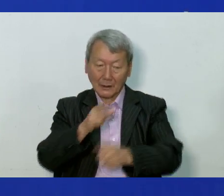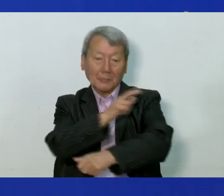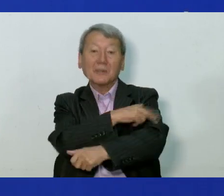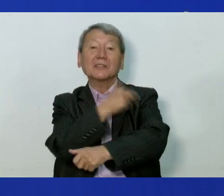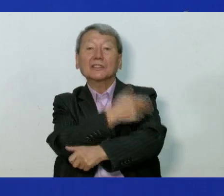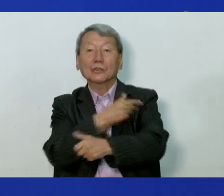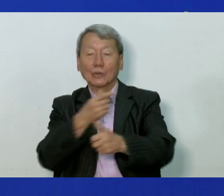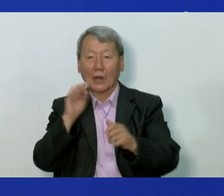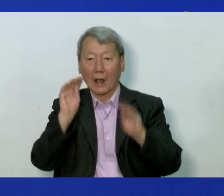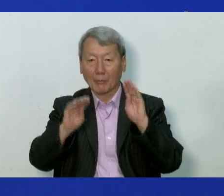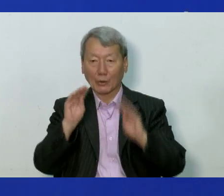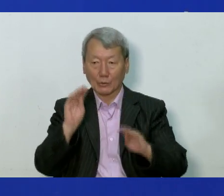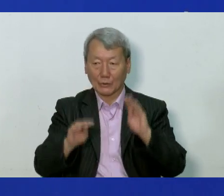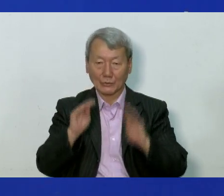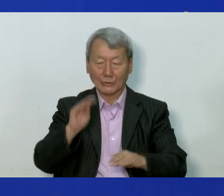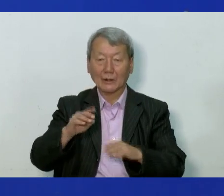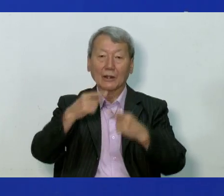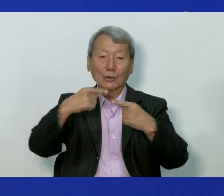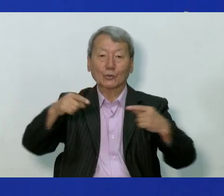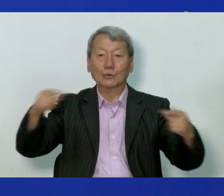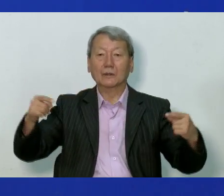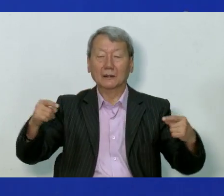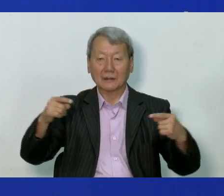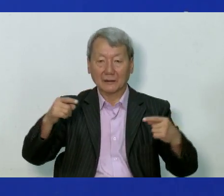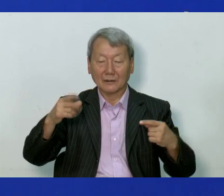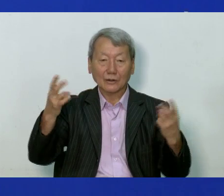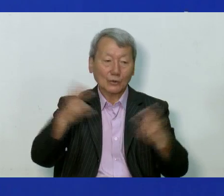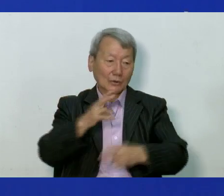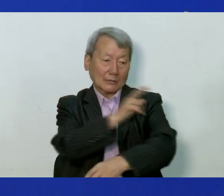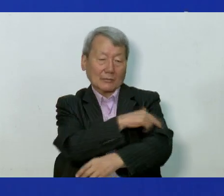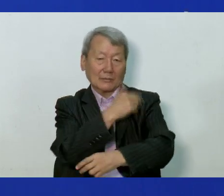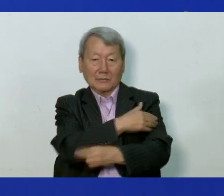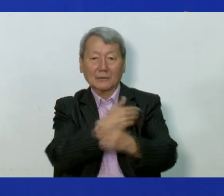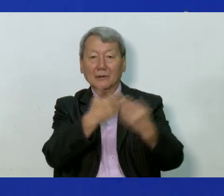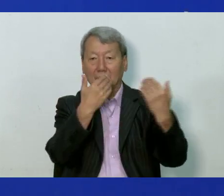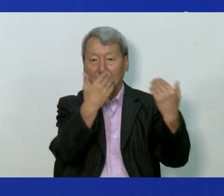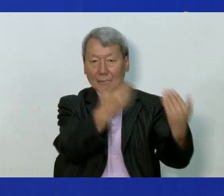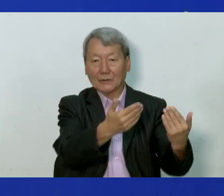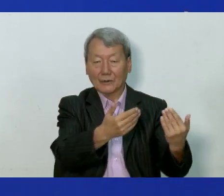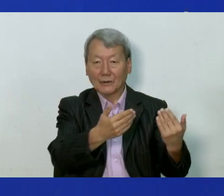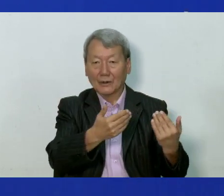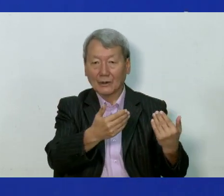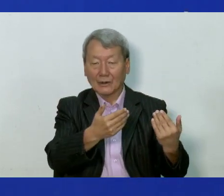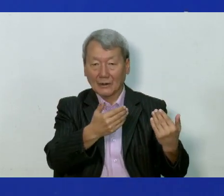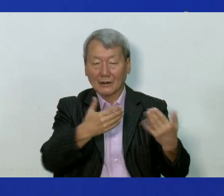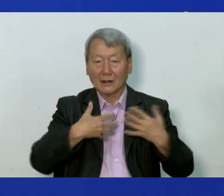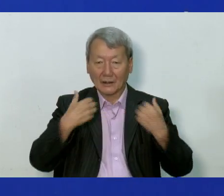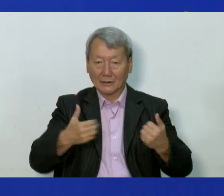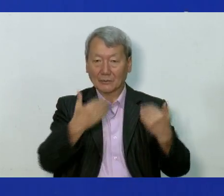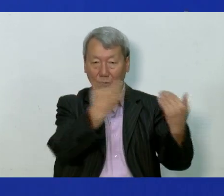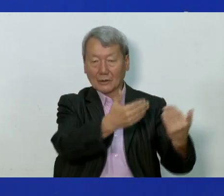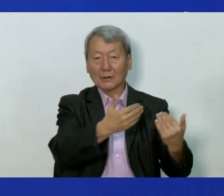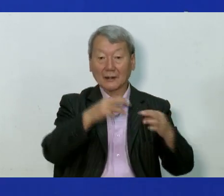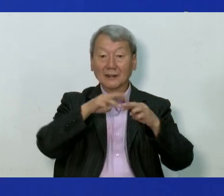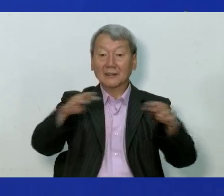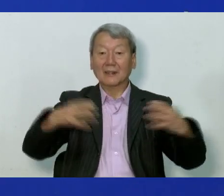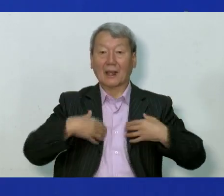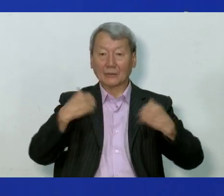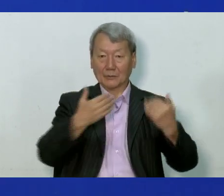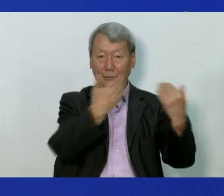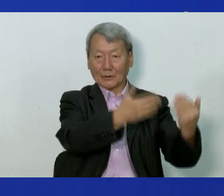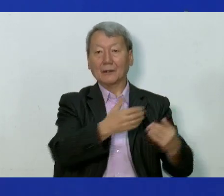медицинского оборудования и других средств, необходимых для здравоохранения, системы